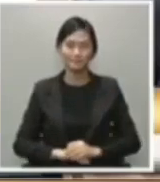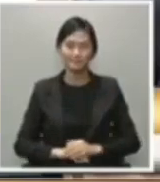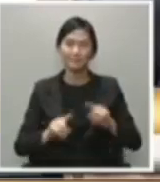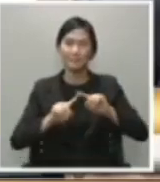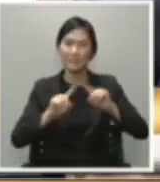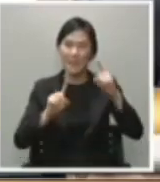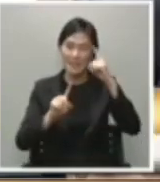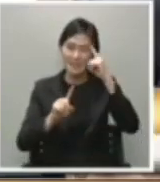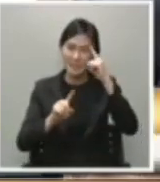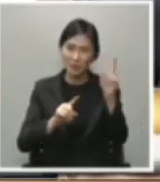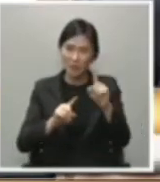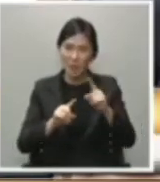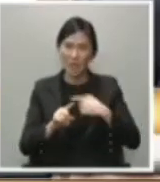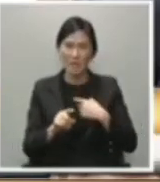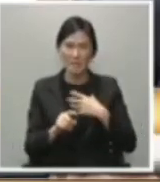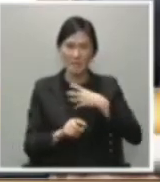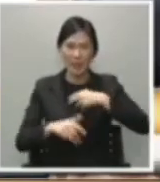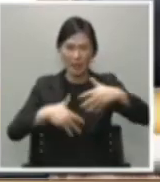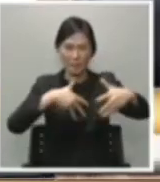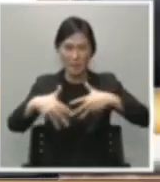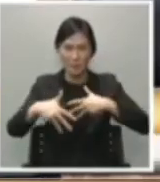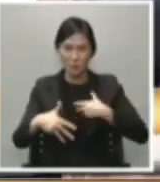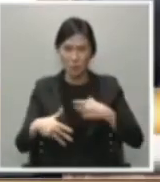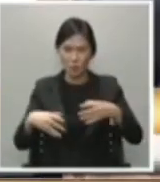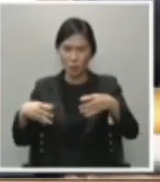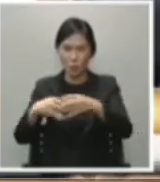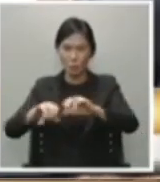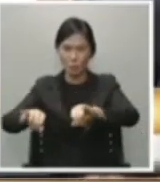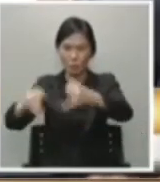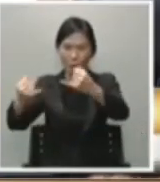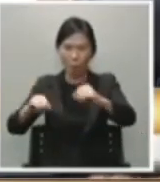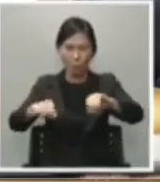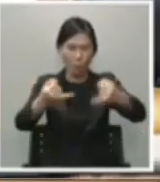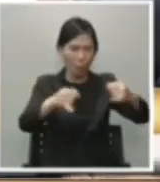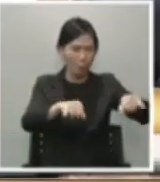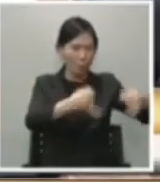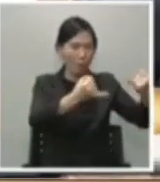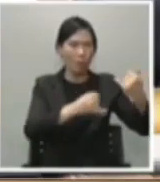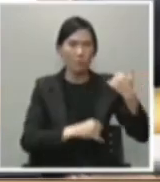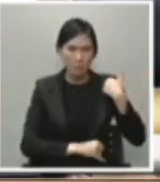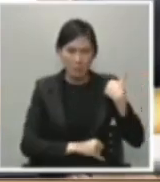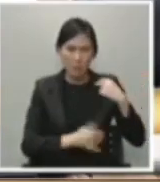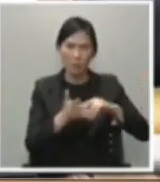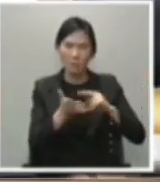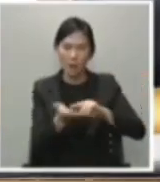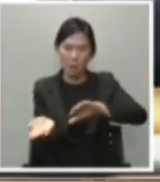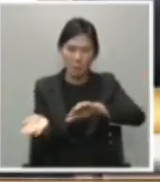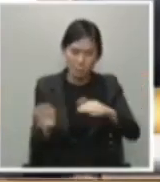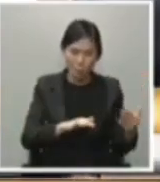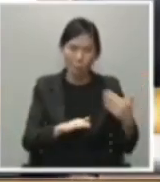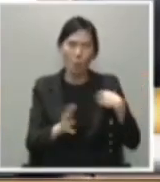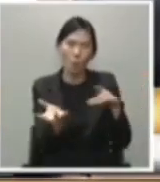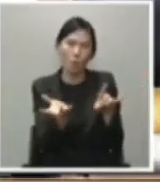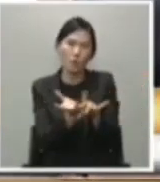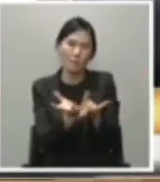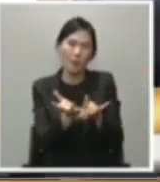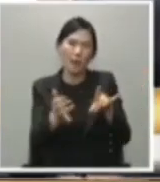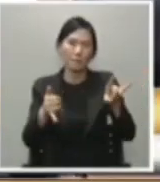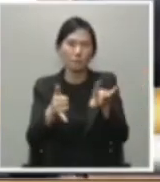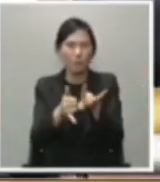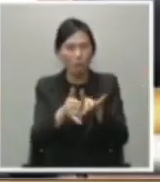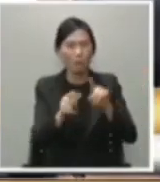แต่กับสร้างความขัดแย้งให้ขยายวงกว้างล้มเหลวและไร้ประสิทธิภาพในการดูแลด้านเศรษฐ